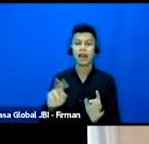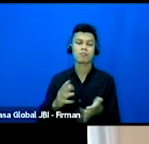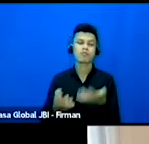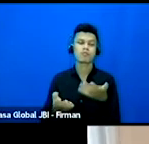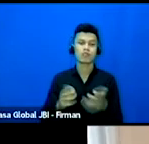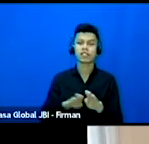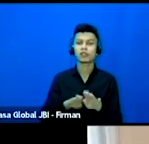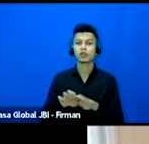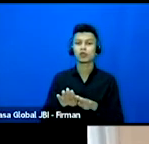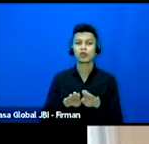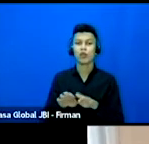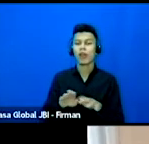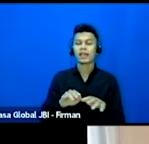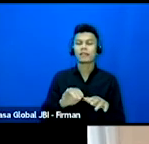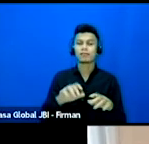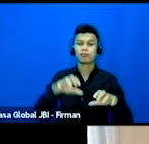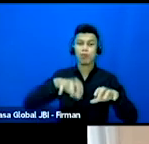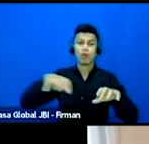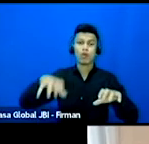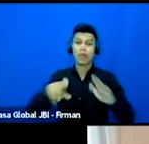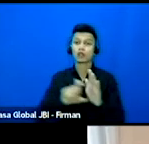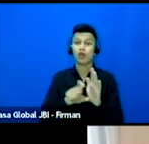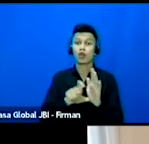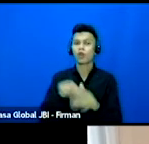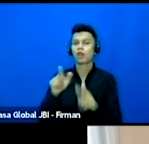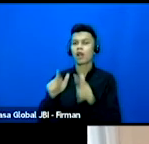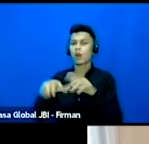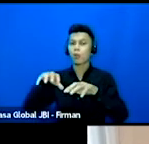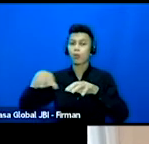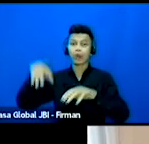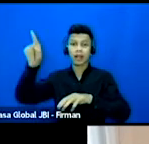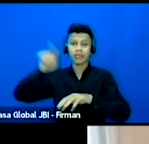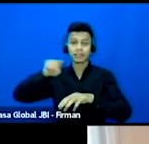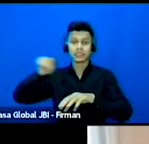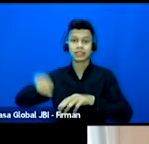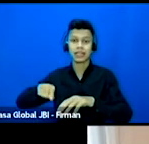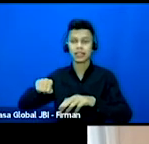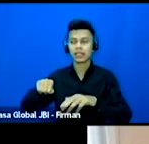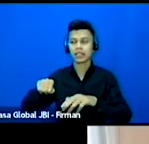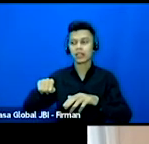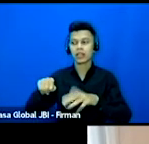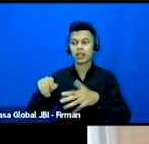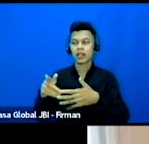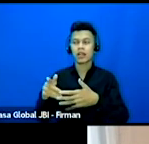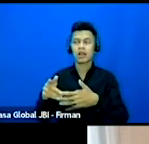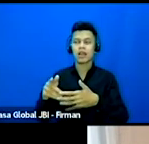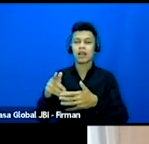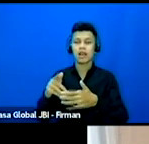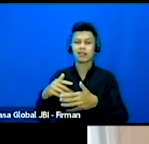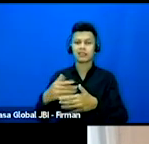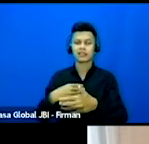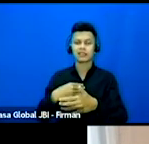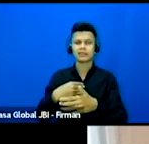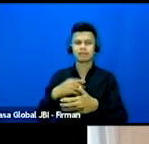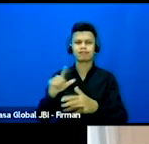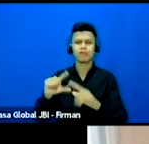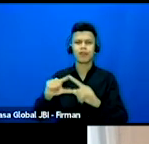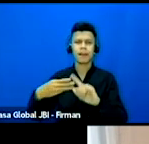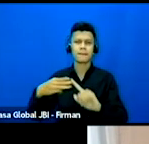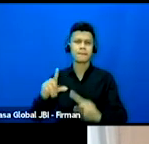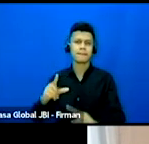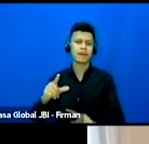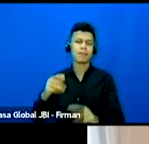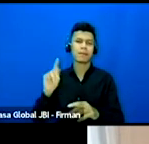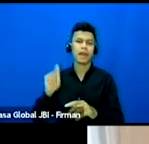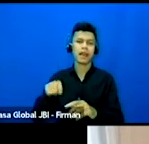sesuai dengan jenis produknya misalnya kalau listrik eh kalau listrik eh style saya label yang dipakai